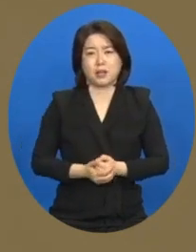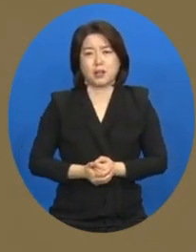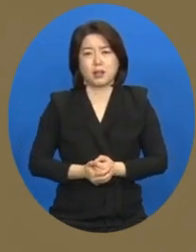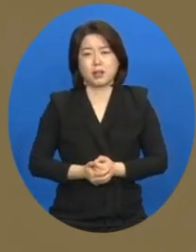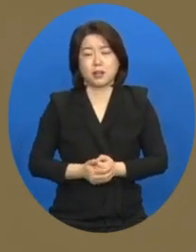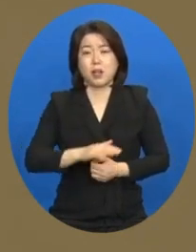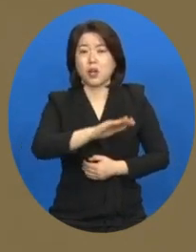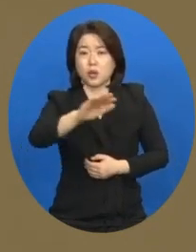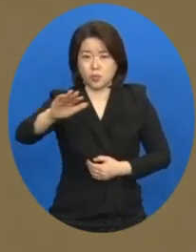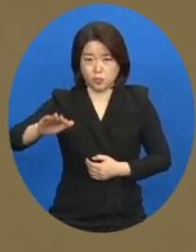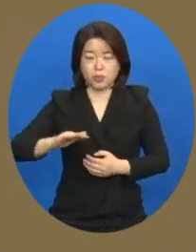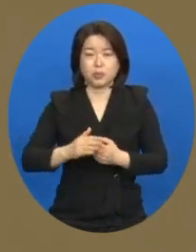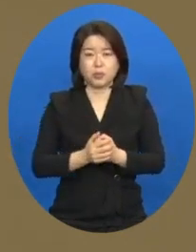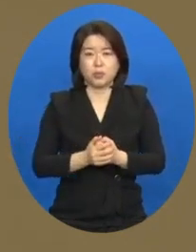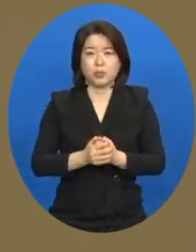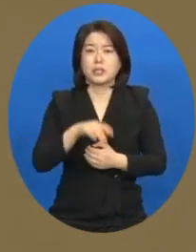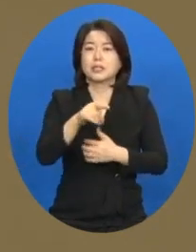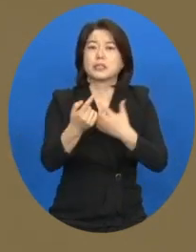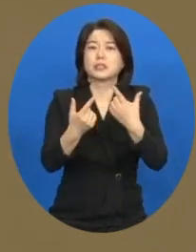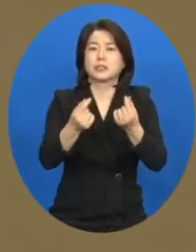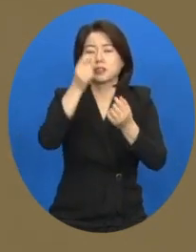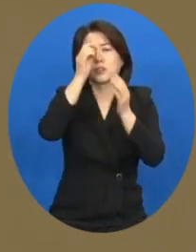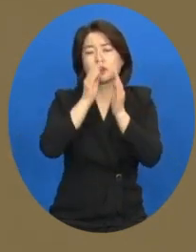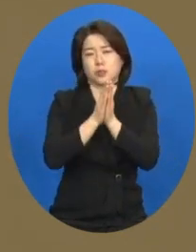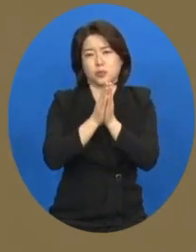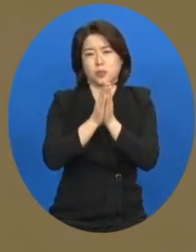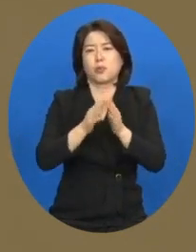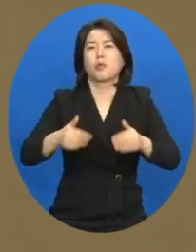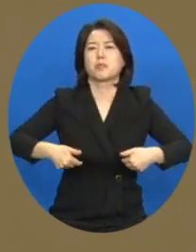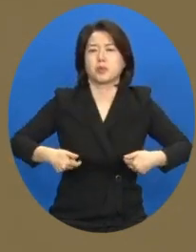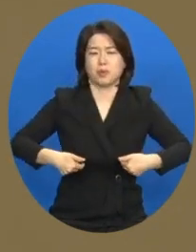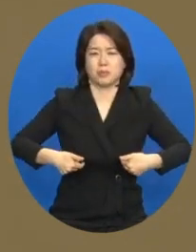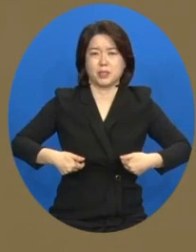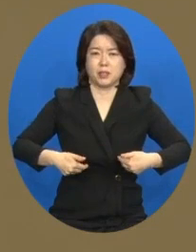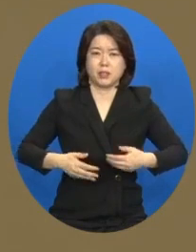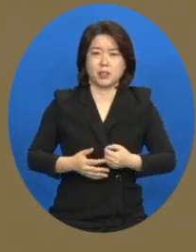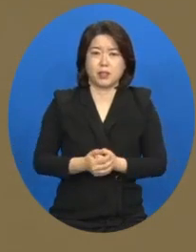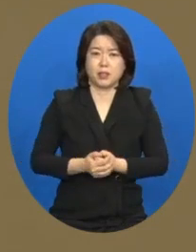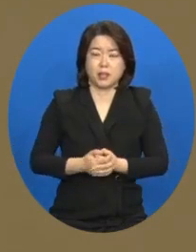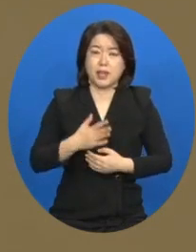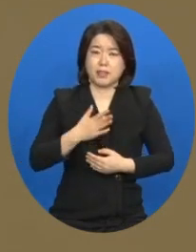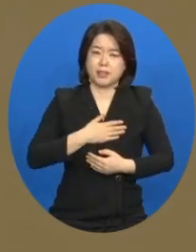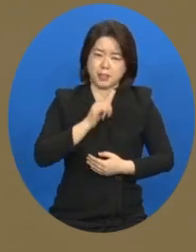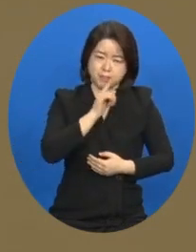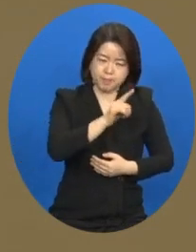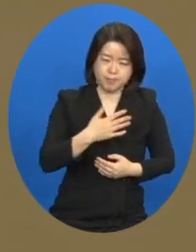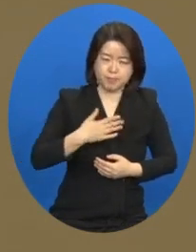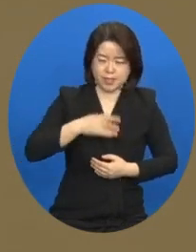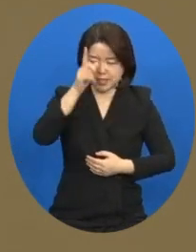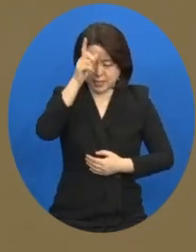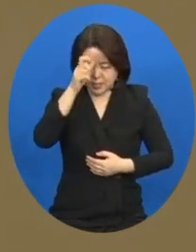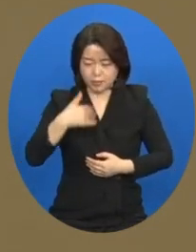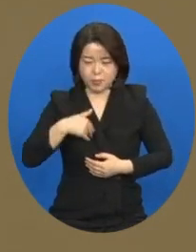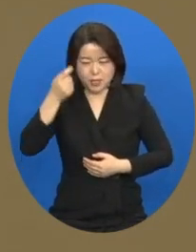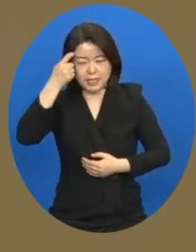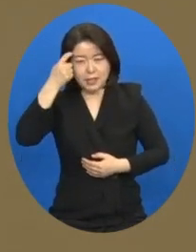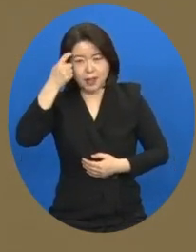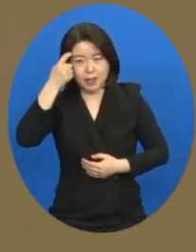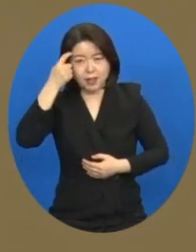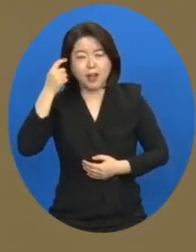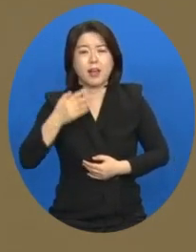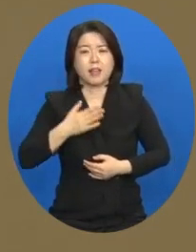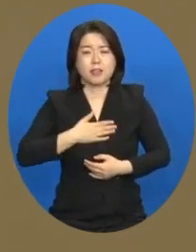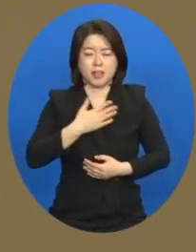여러분, 우리도 그런 기도를 해야 될 때가 와요. 내 주장, 내 고집, 내 생각,